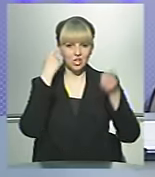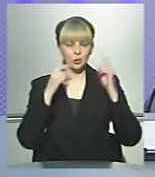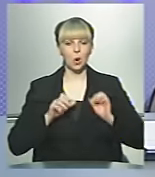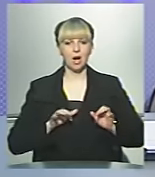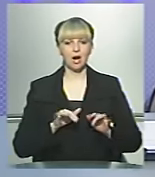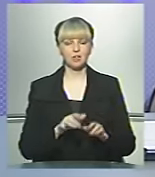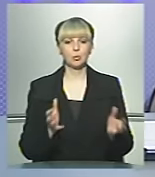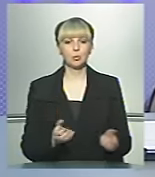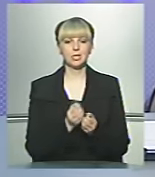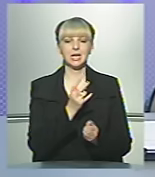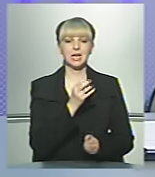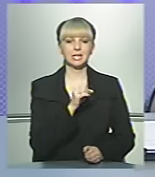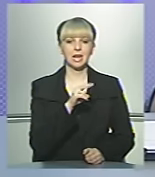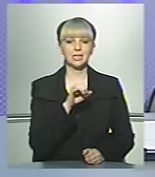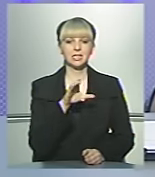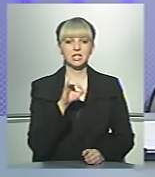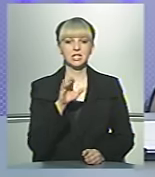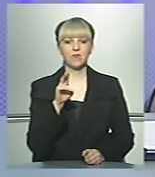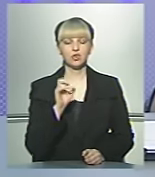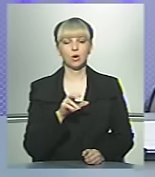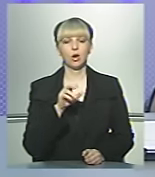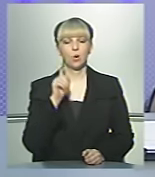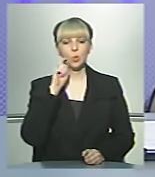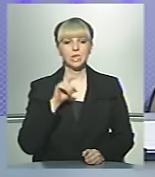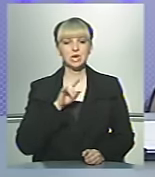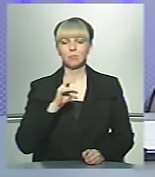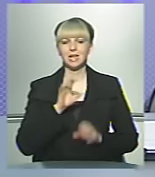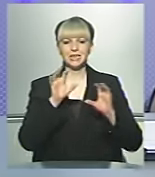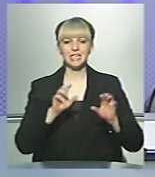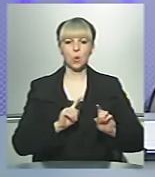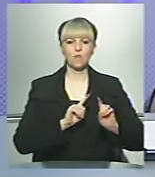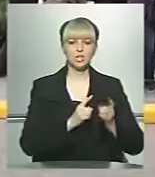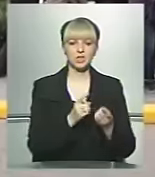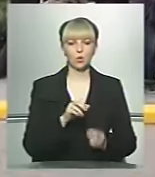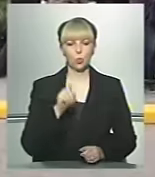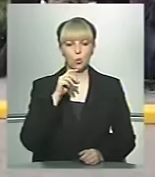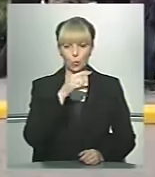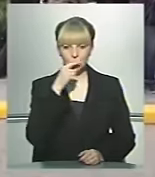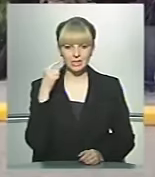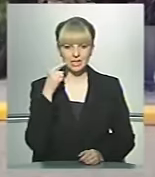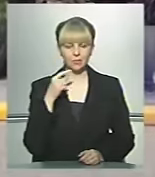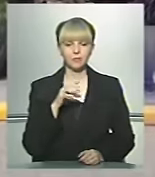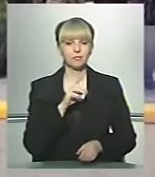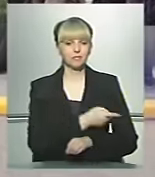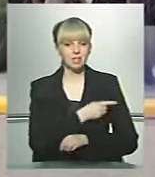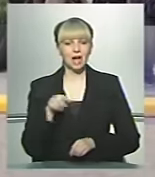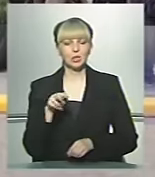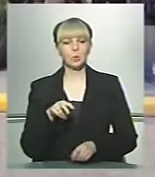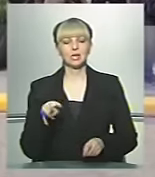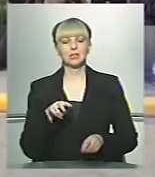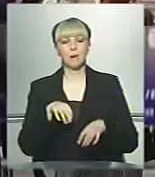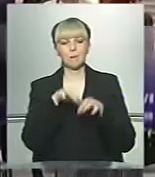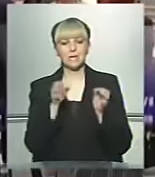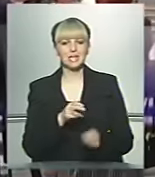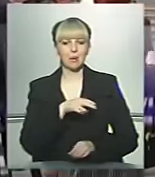у підтримку Надії Савченко, українській льотчиці, яку незаконно ув'язнили в Росії. Мисткині, лауреати